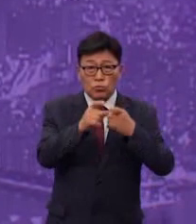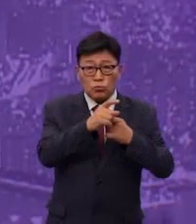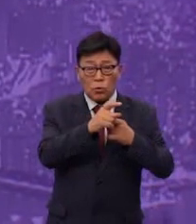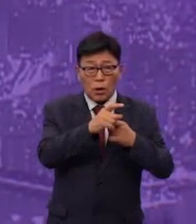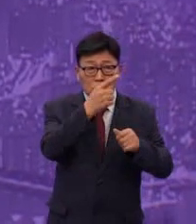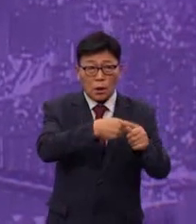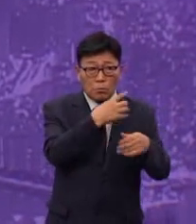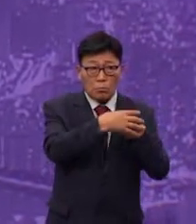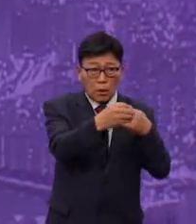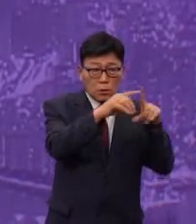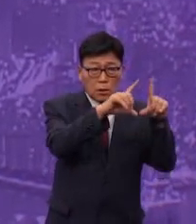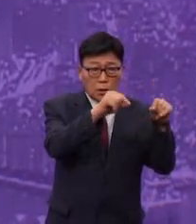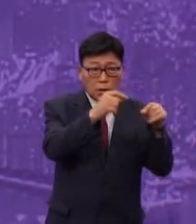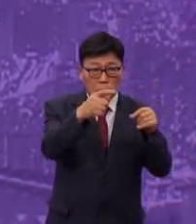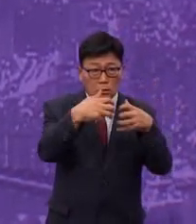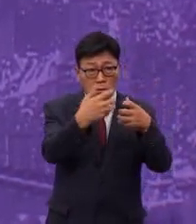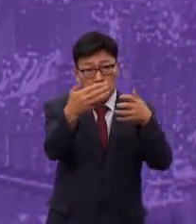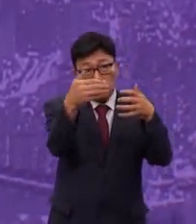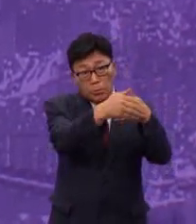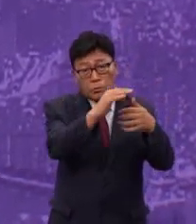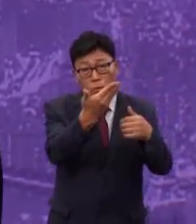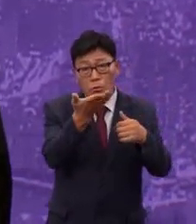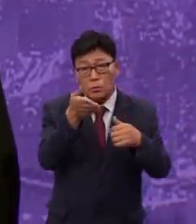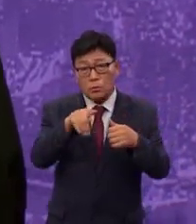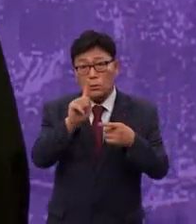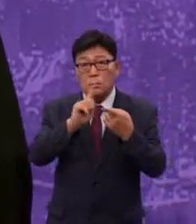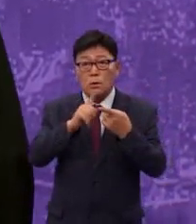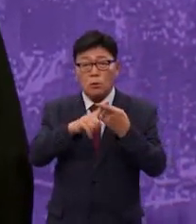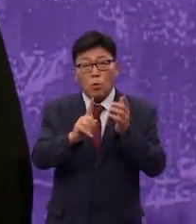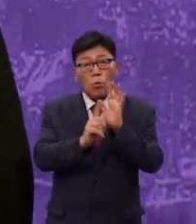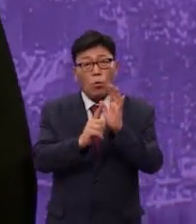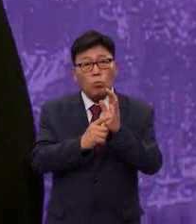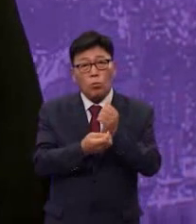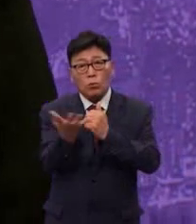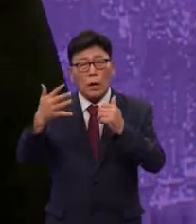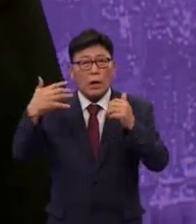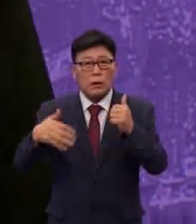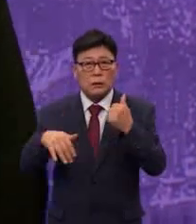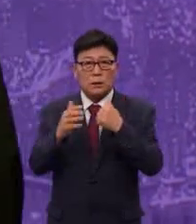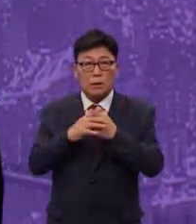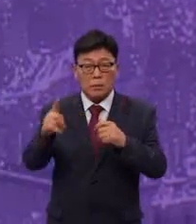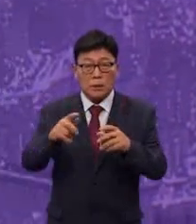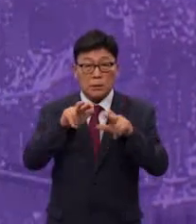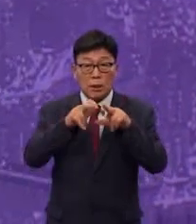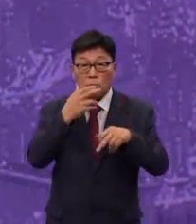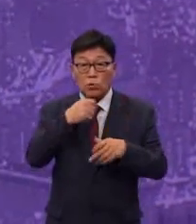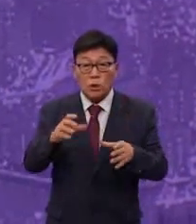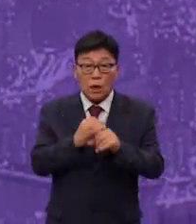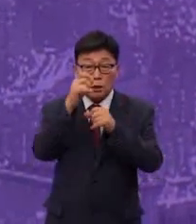하이패스 카드를 단말기에 삽입해서 사용할 수 있지만 이 사실이 널리 알려져 있지 않기 때문에 장애인